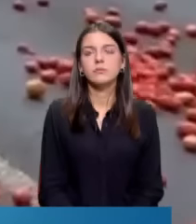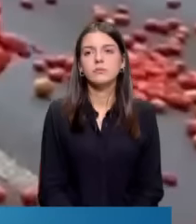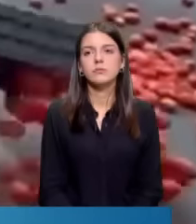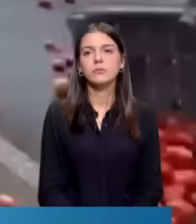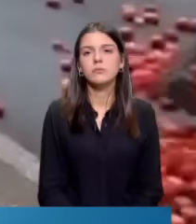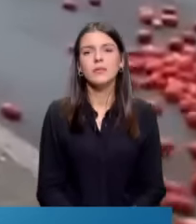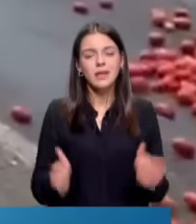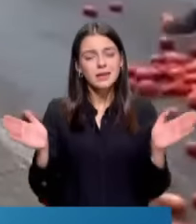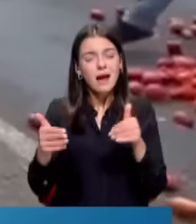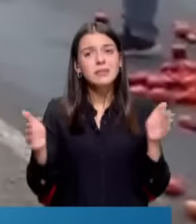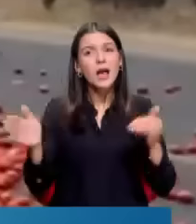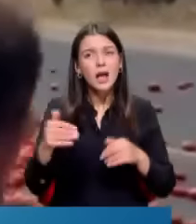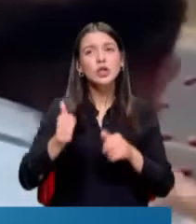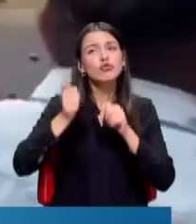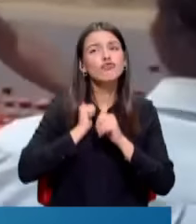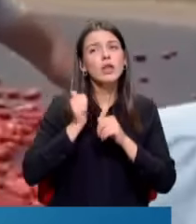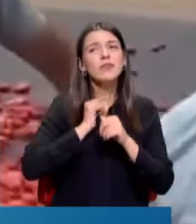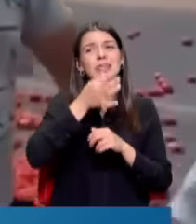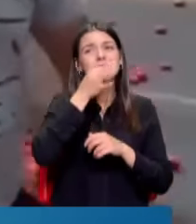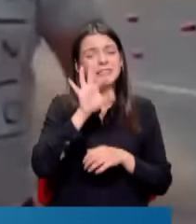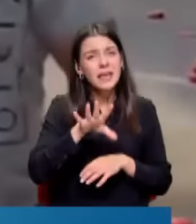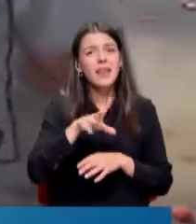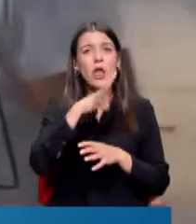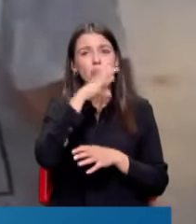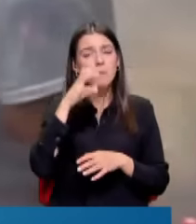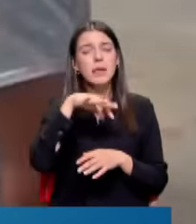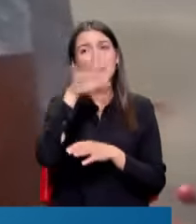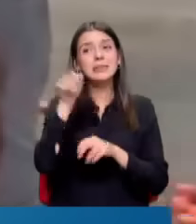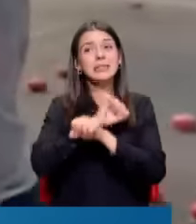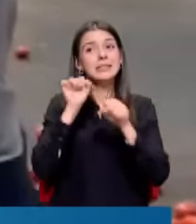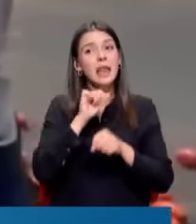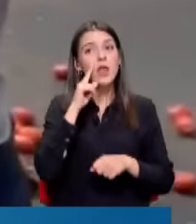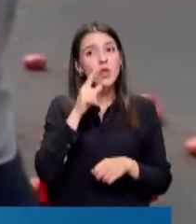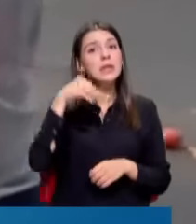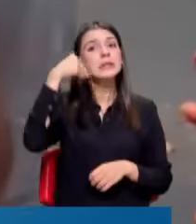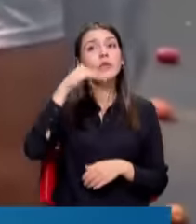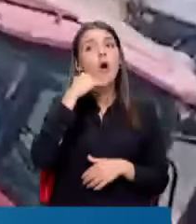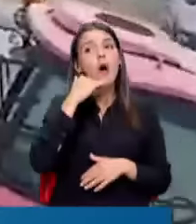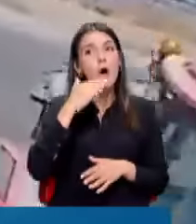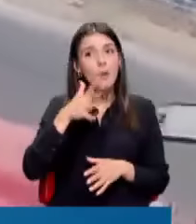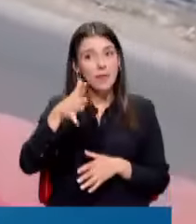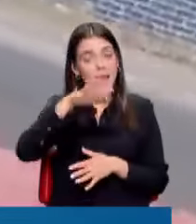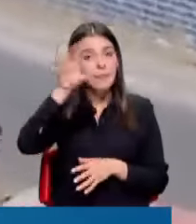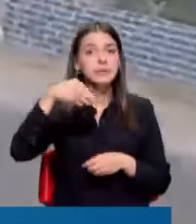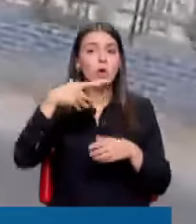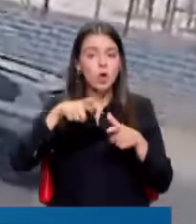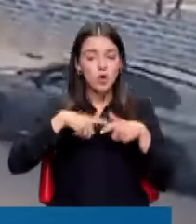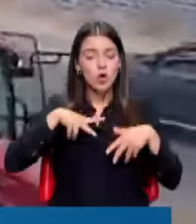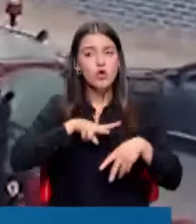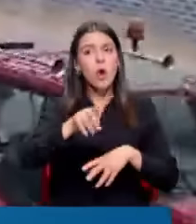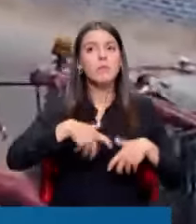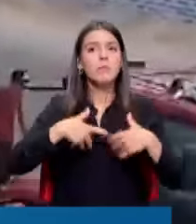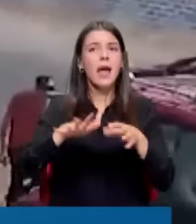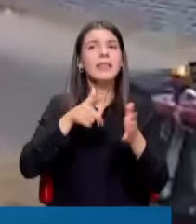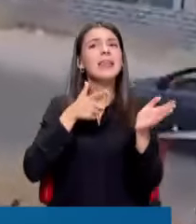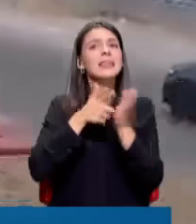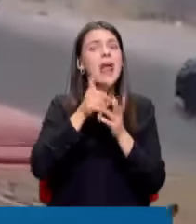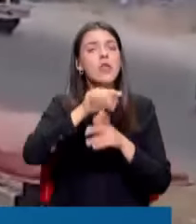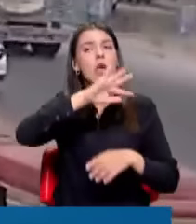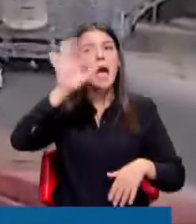Kasa kasa domates, çuval çuval çekirdek. Çiftçi zarar ettiği gerekçesiyle satamadığı malını yola döktü. Traktörler tarlayı bıraktı, protesto